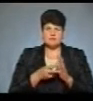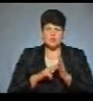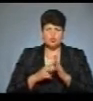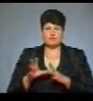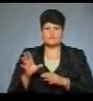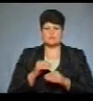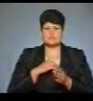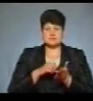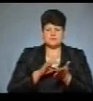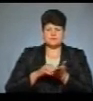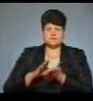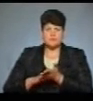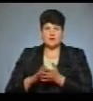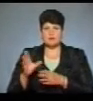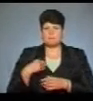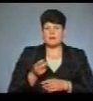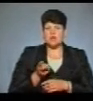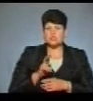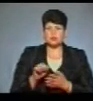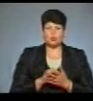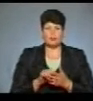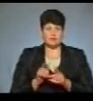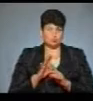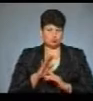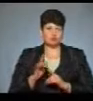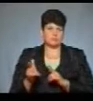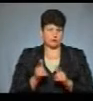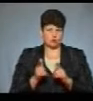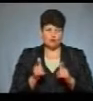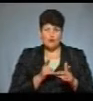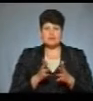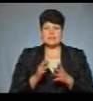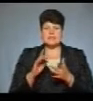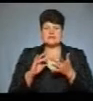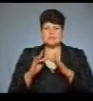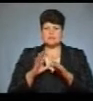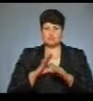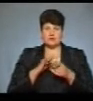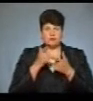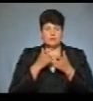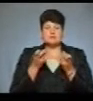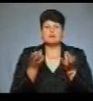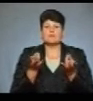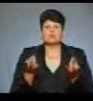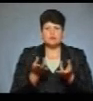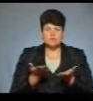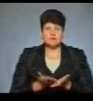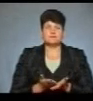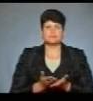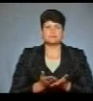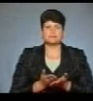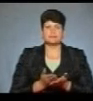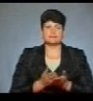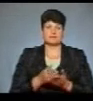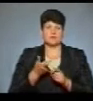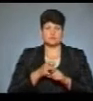були по записах, ми прийшли. Документи були підготовлені ізначально, тому що на сайті була вся інформація, яка потрібна. Зовсім